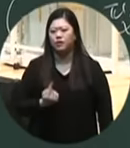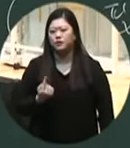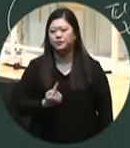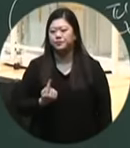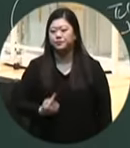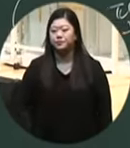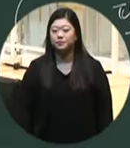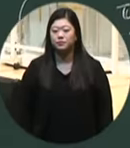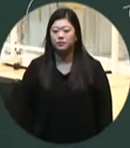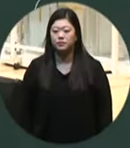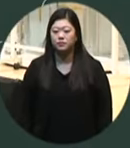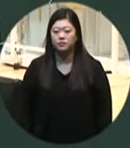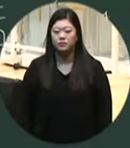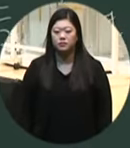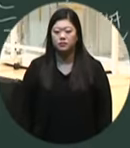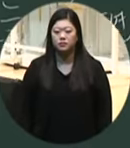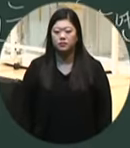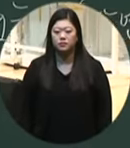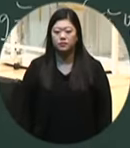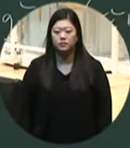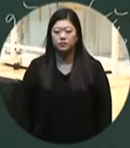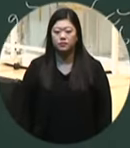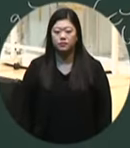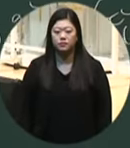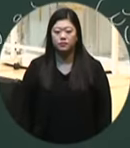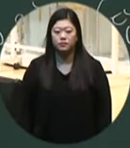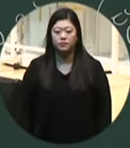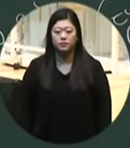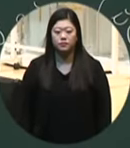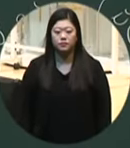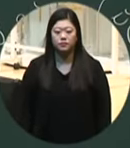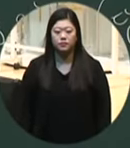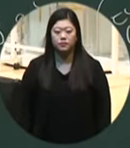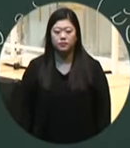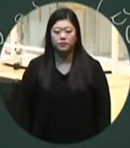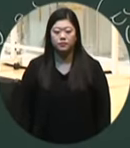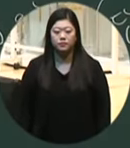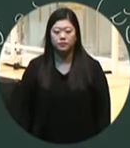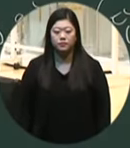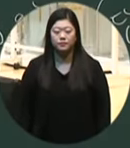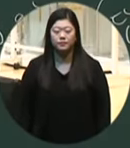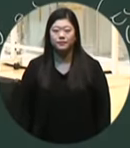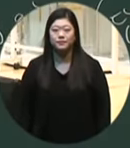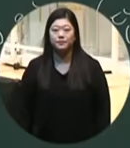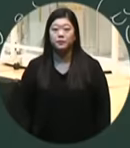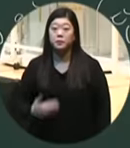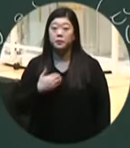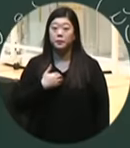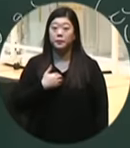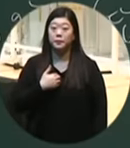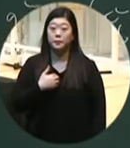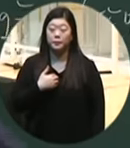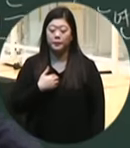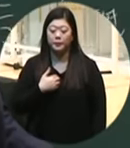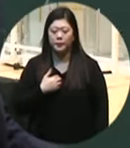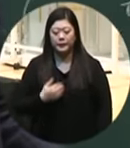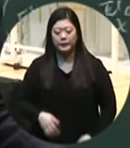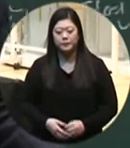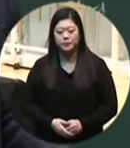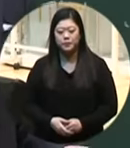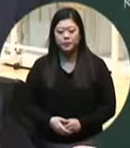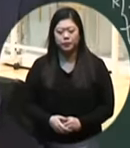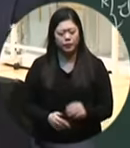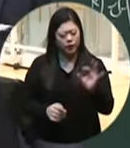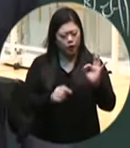이 뭔 말입니까? What are you talking about? You might ask. 제가 한 10명 중에 한